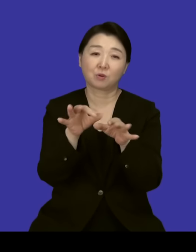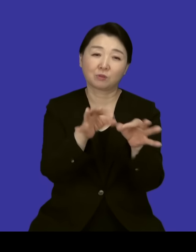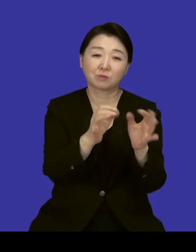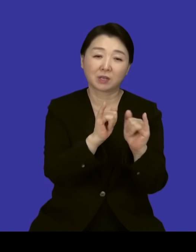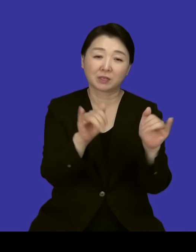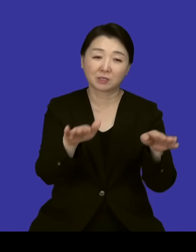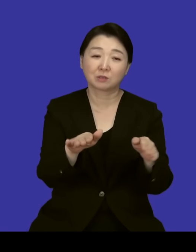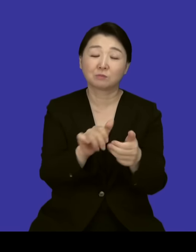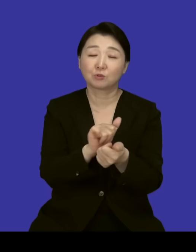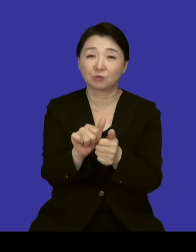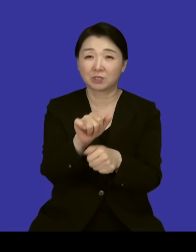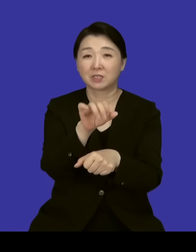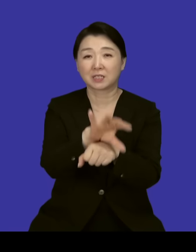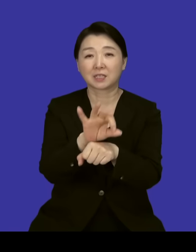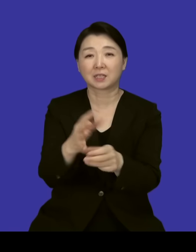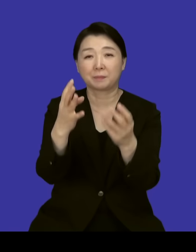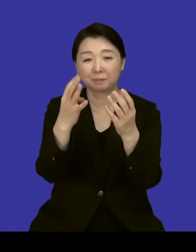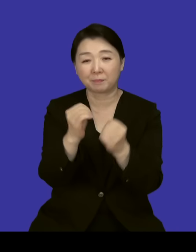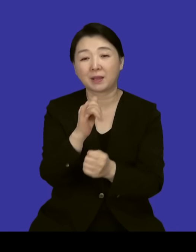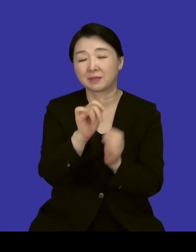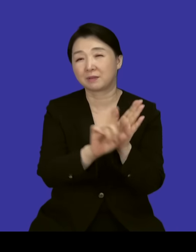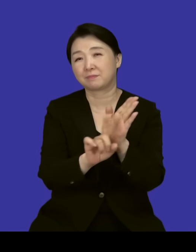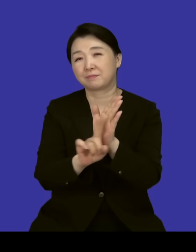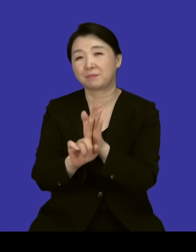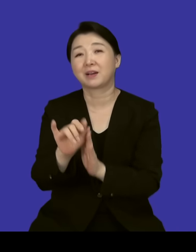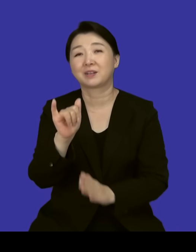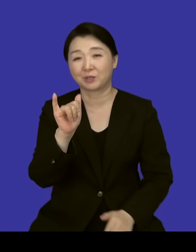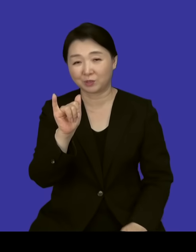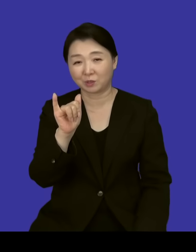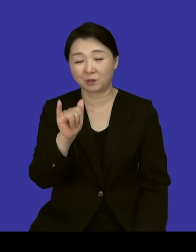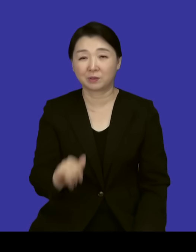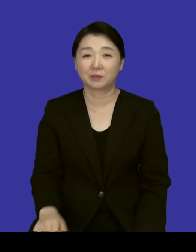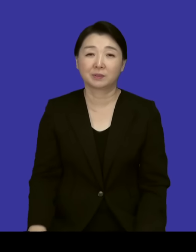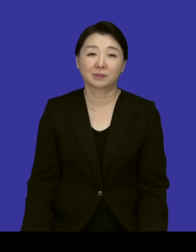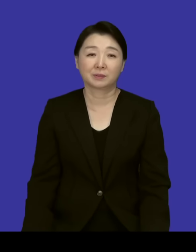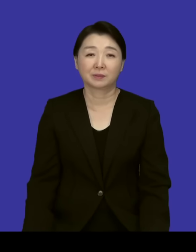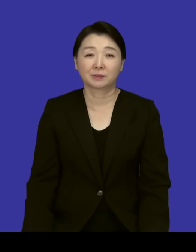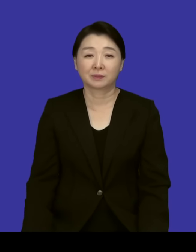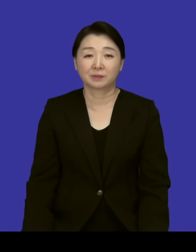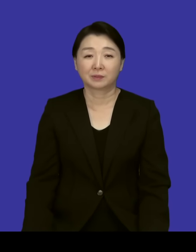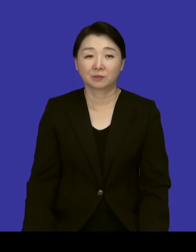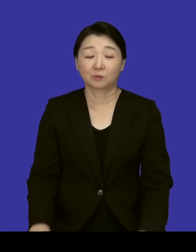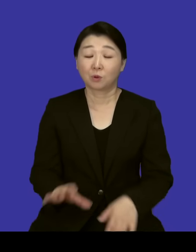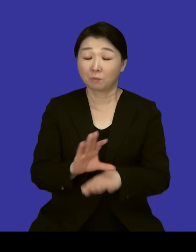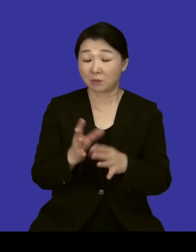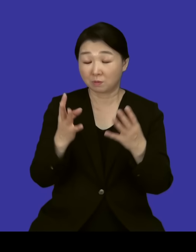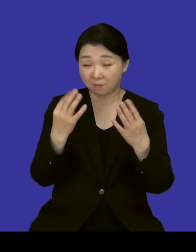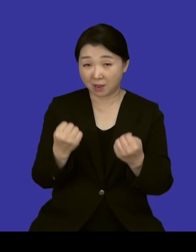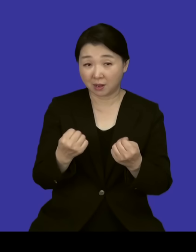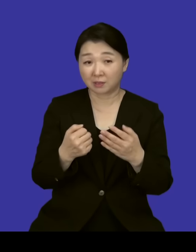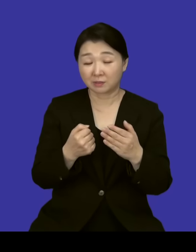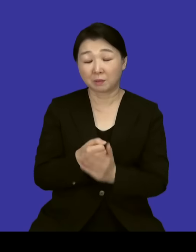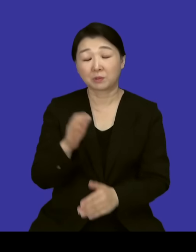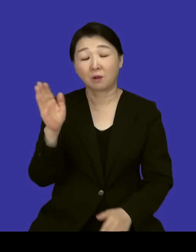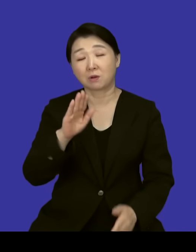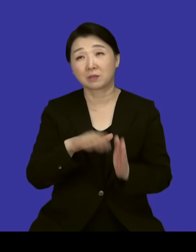사야 됩니다라는 얘기를 이제 일일이 막 방송에서 얘기하다 보니까 어느 순간 저한테